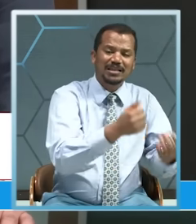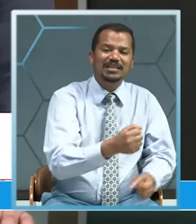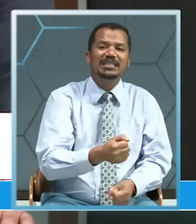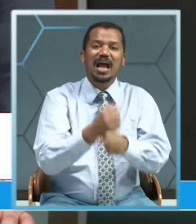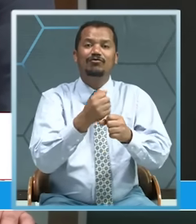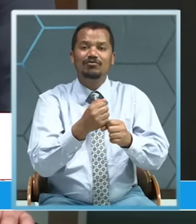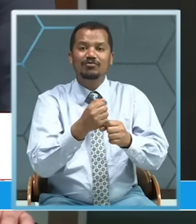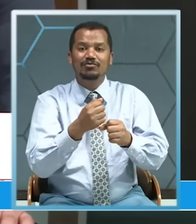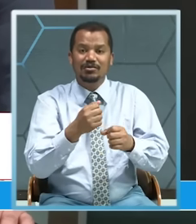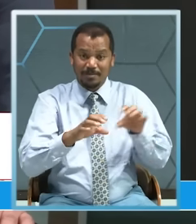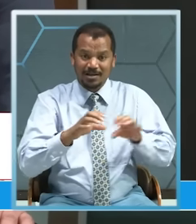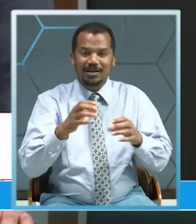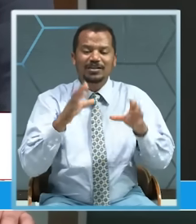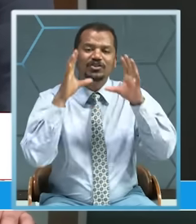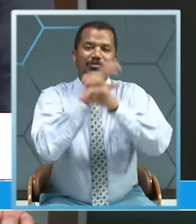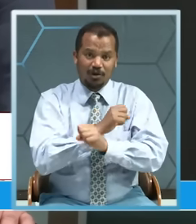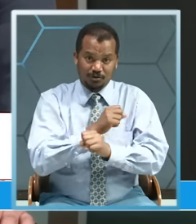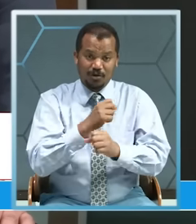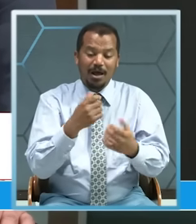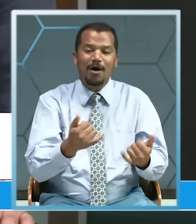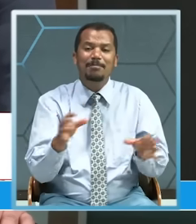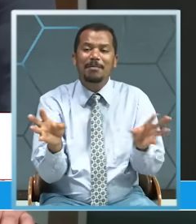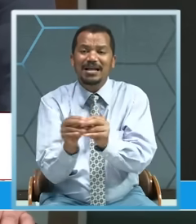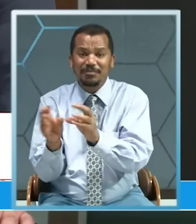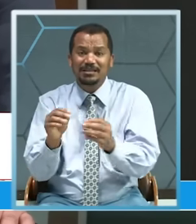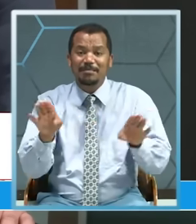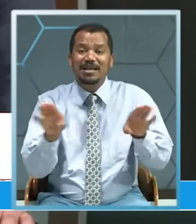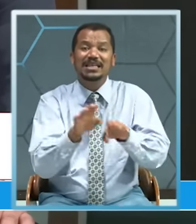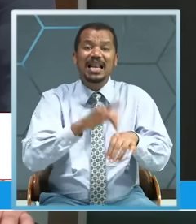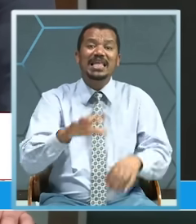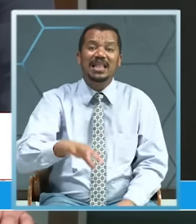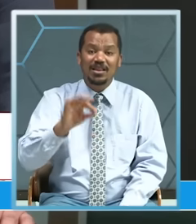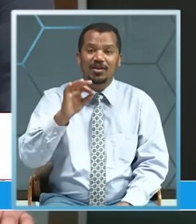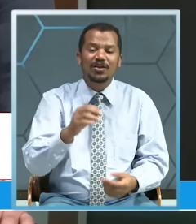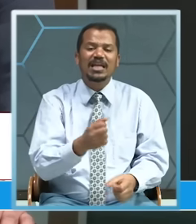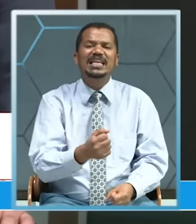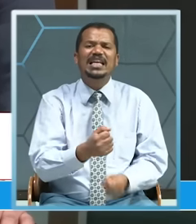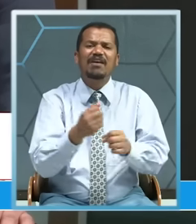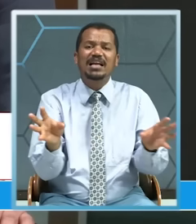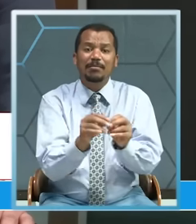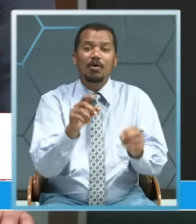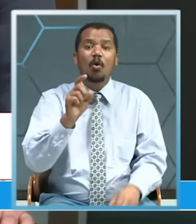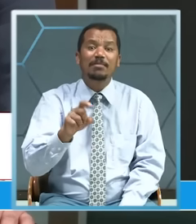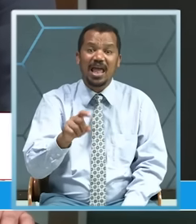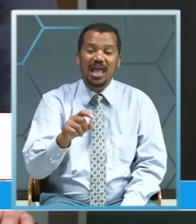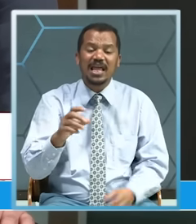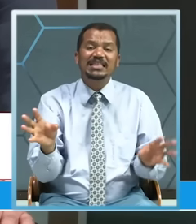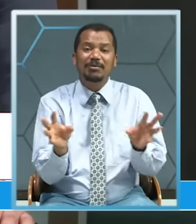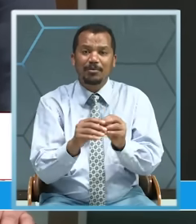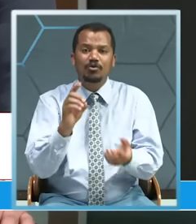ድጋፉን ለማድረስ ዝግጅቱን ማጠናቀቁን አስታወቀ። በድጋፍ ማሰባሰቢያ መዝጊያ ላይ የተገኙት የድጋፍ አሰባሳቢ